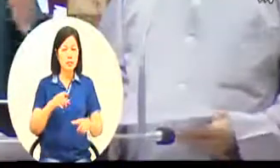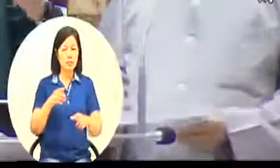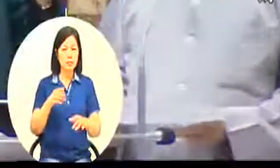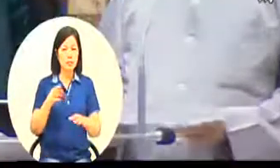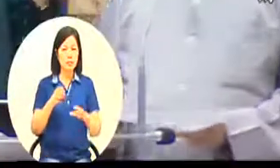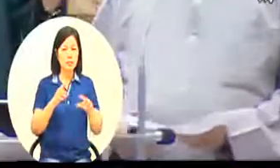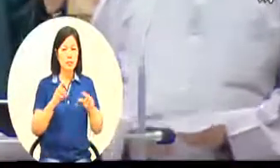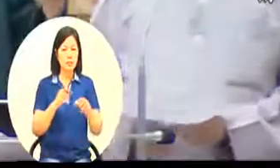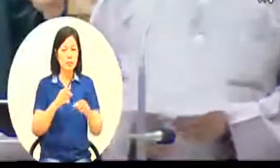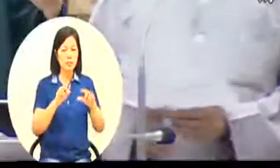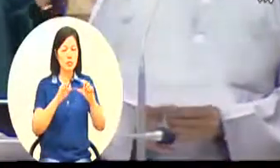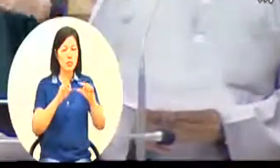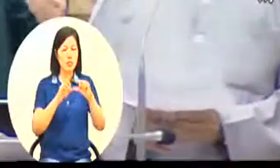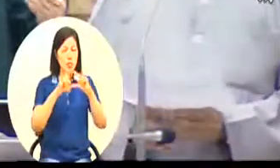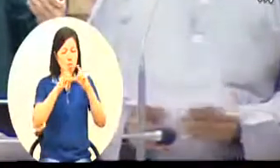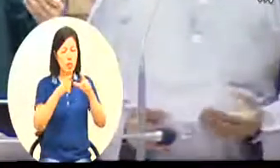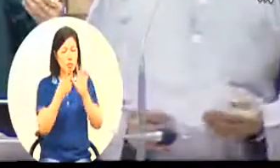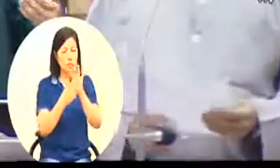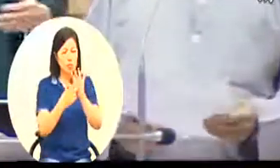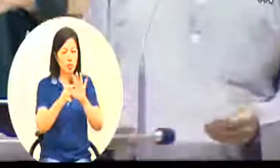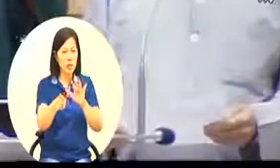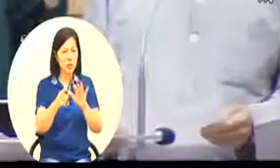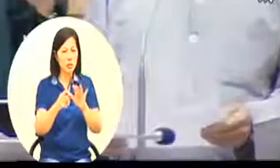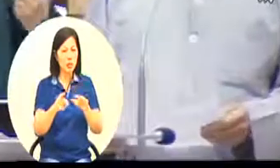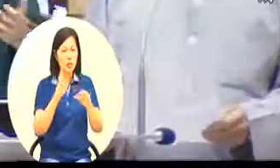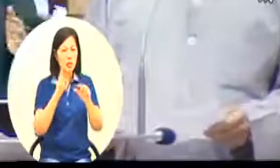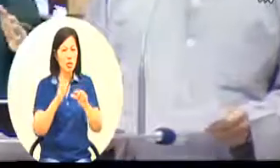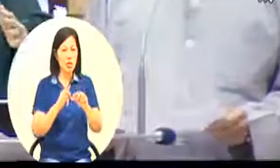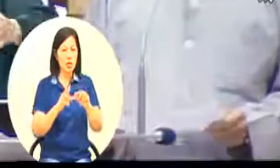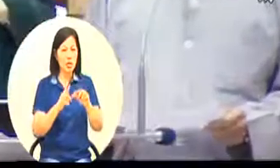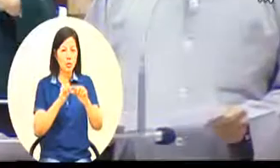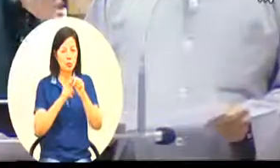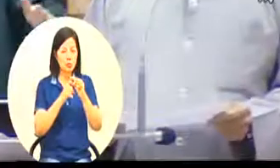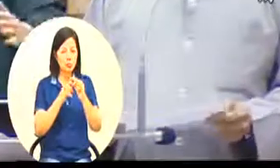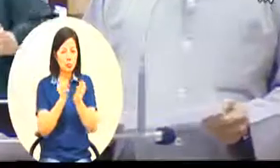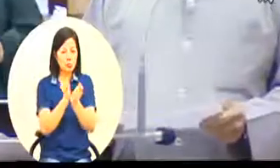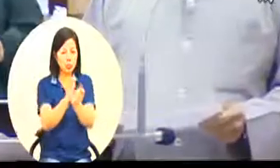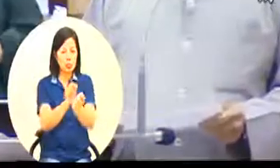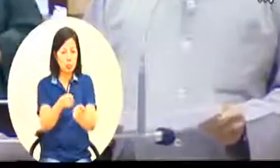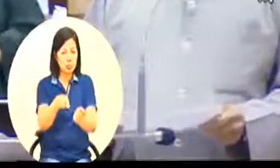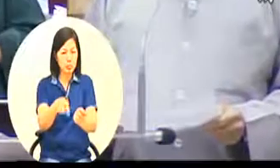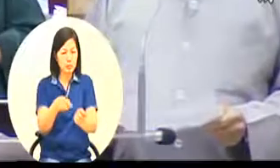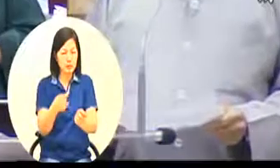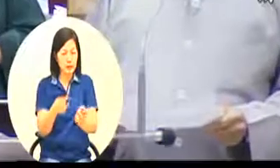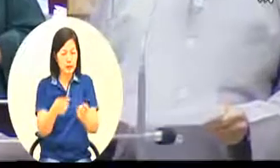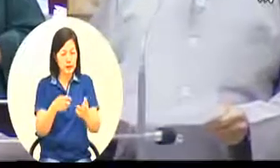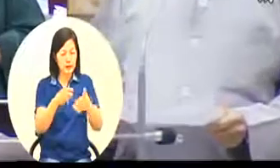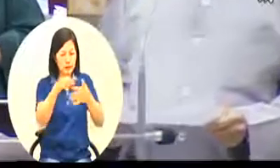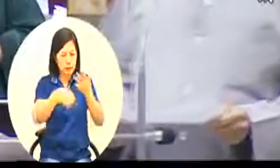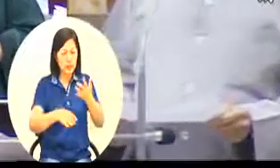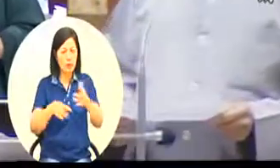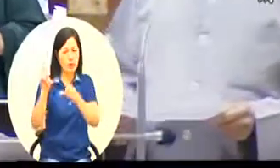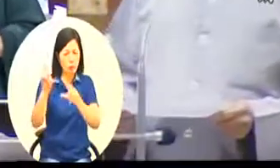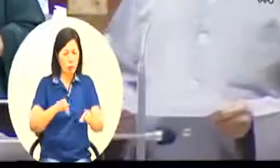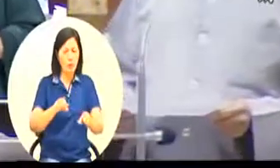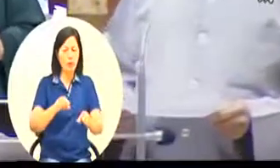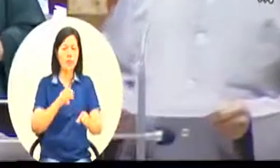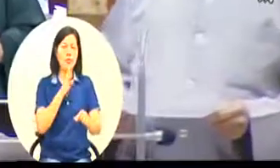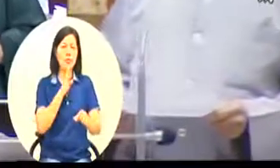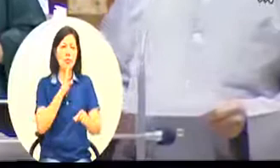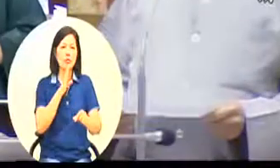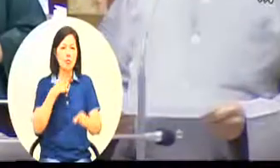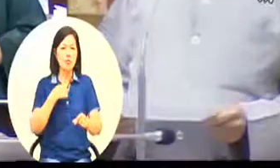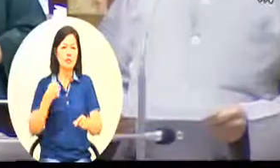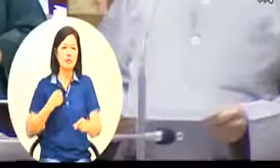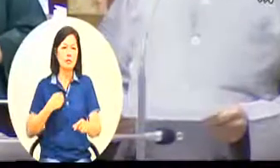想当中间伊是一个加加吼建议师，伊就是照安尼处理啊，这我会当了解，因为我坐